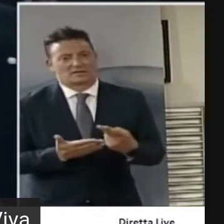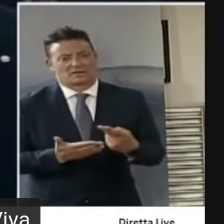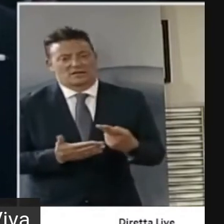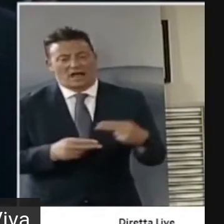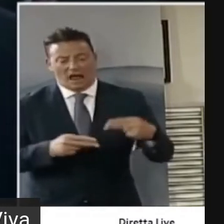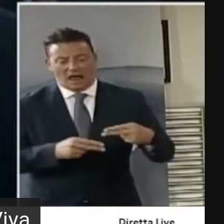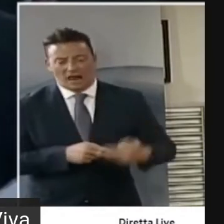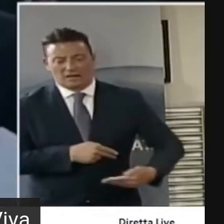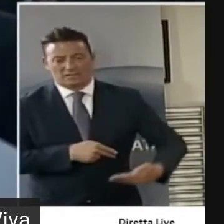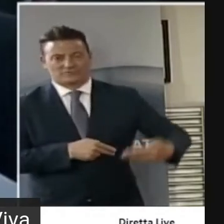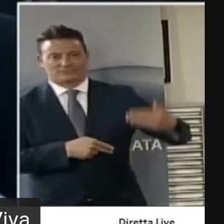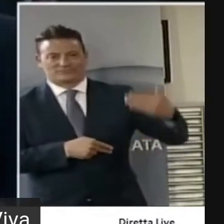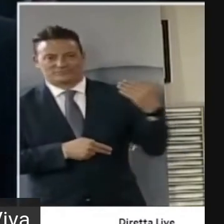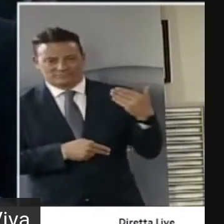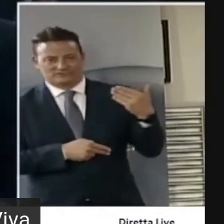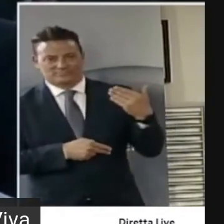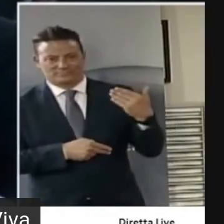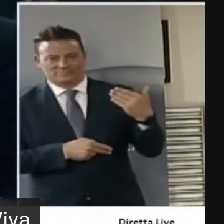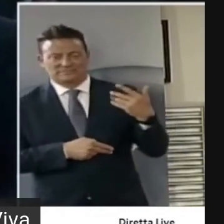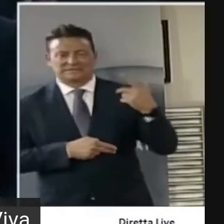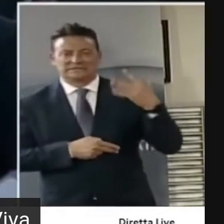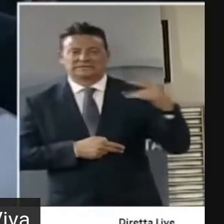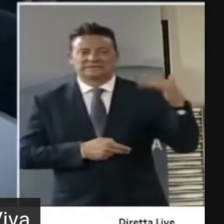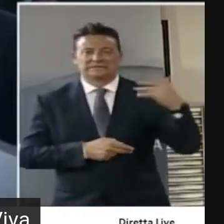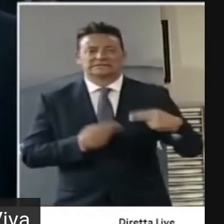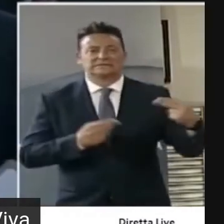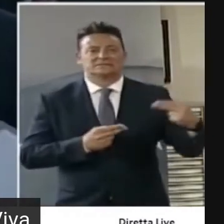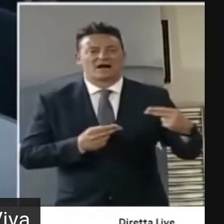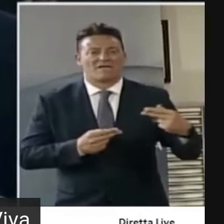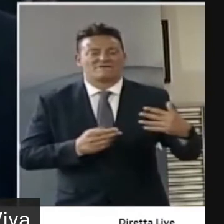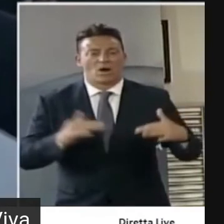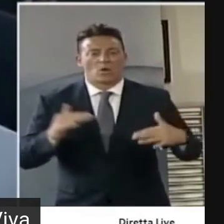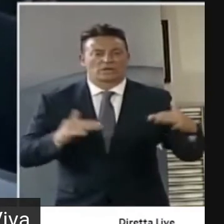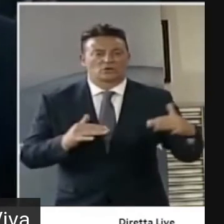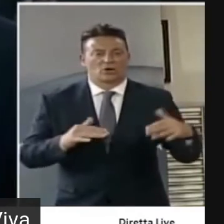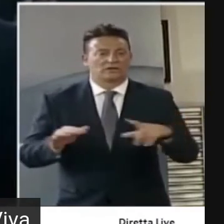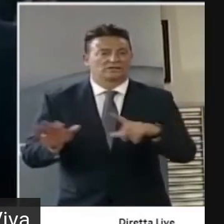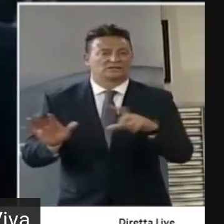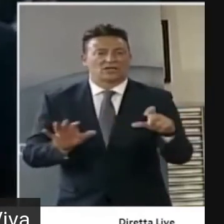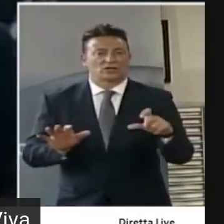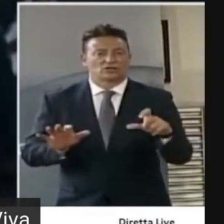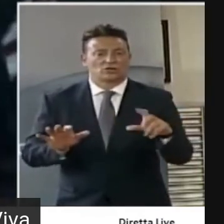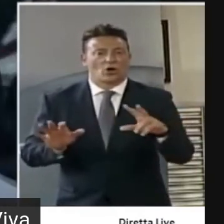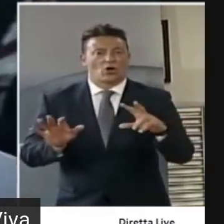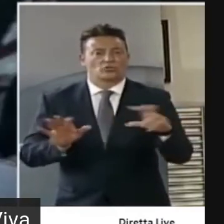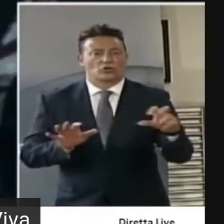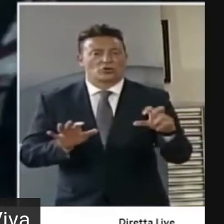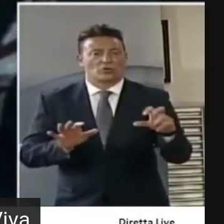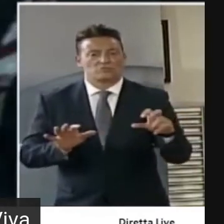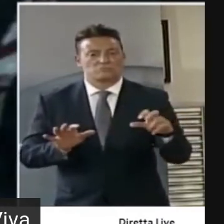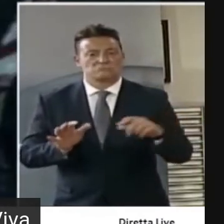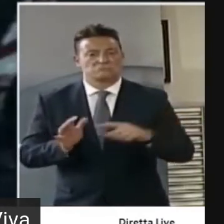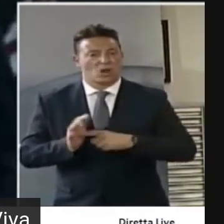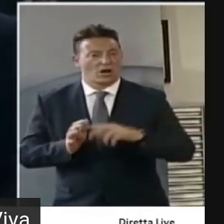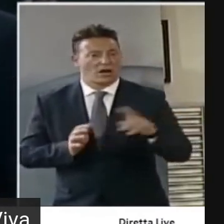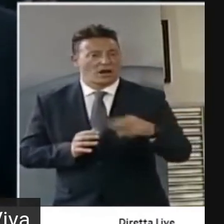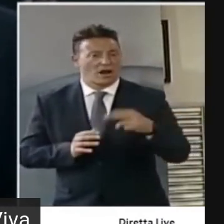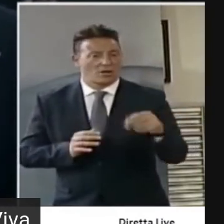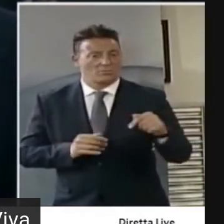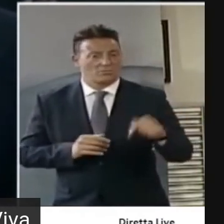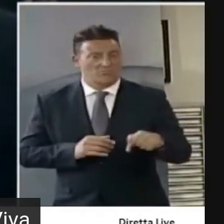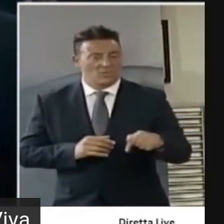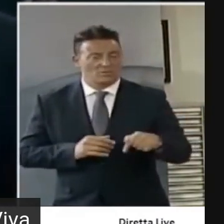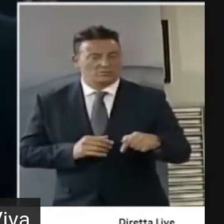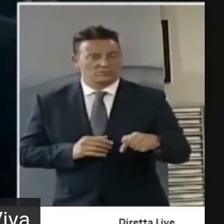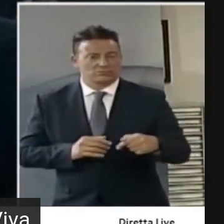anni scorsi, stime che l'ANAS ha fatto intorno a 700-800 milioni di euro, ora riviste in